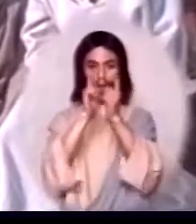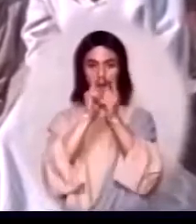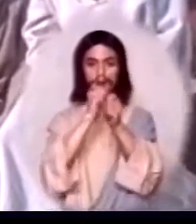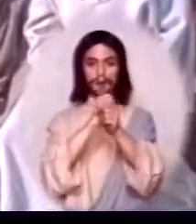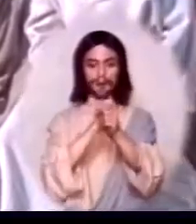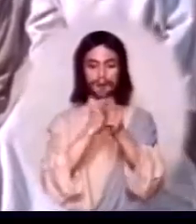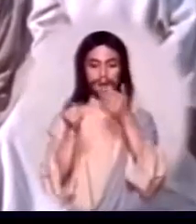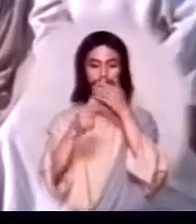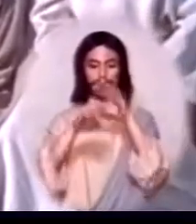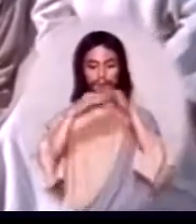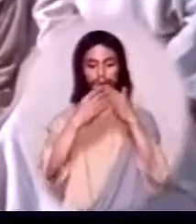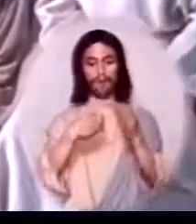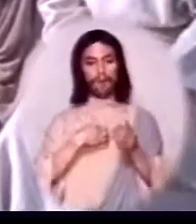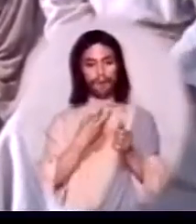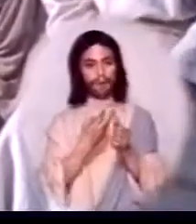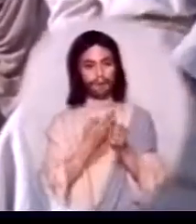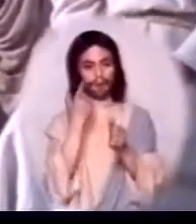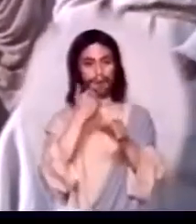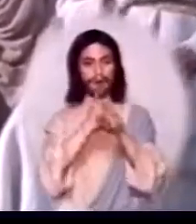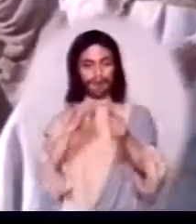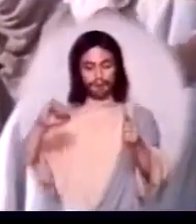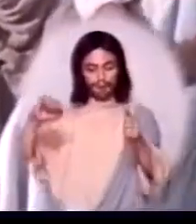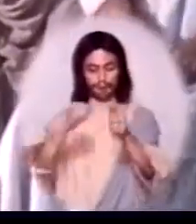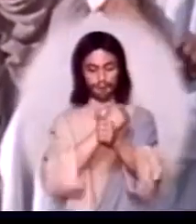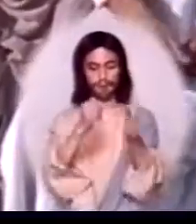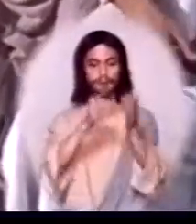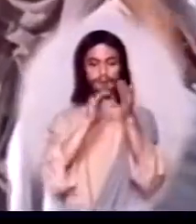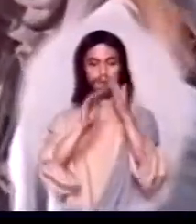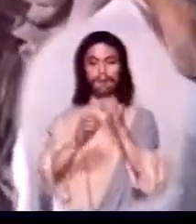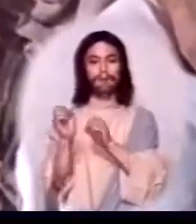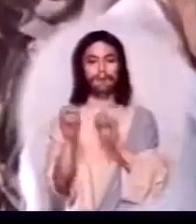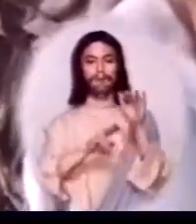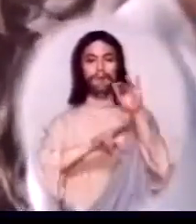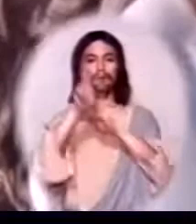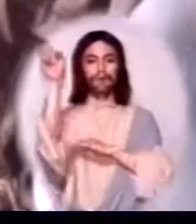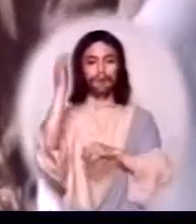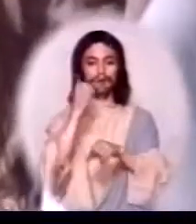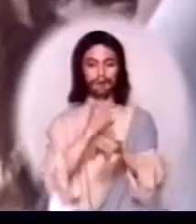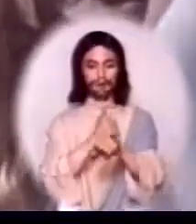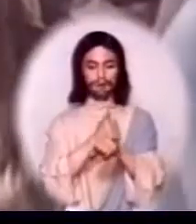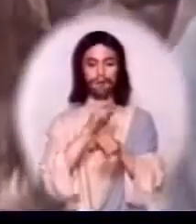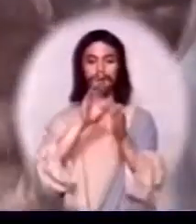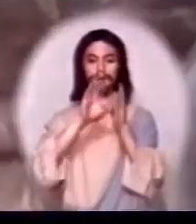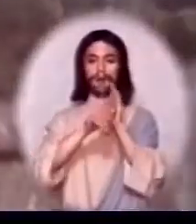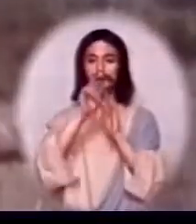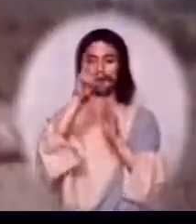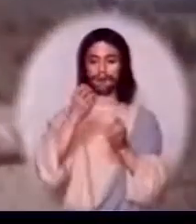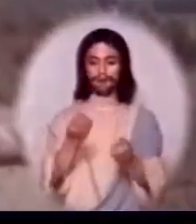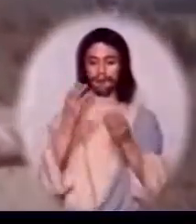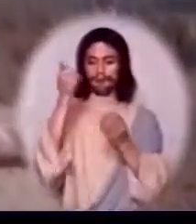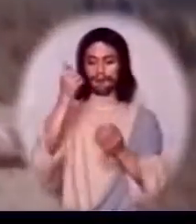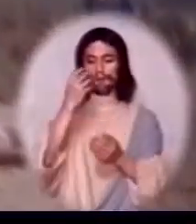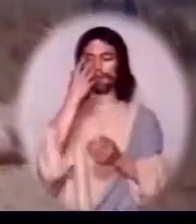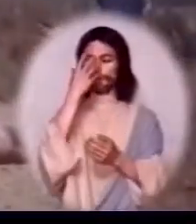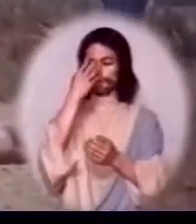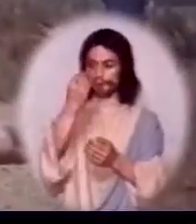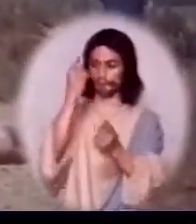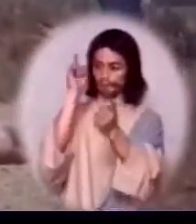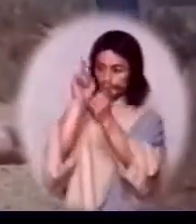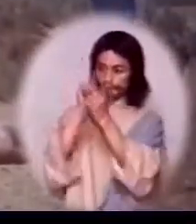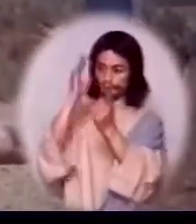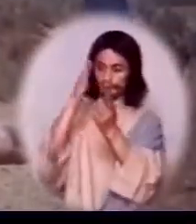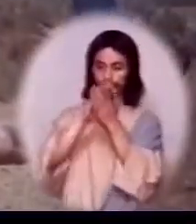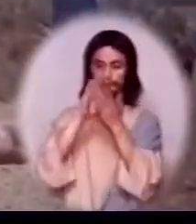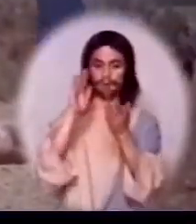만났는데, 강도들이 그의 옷을 벗기고 때려 거의 죽게 하고는 버리고 갔다. 그런데 마침 한 제사장이 지나가다가 그를